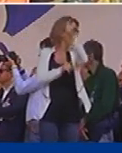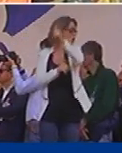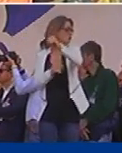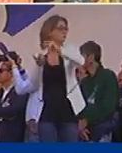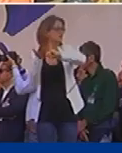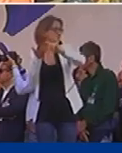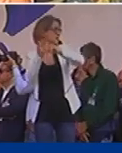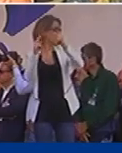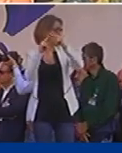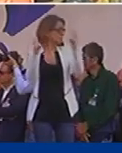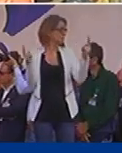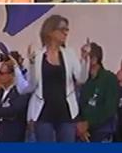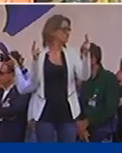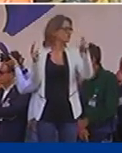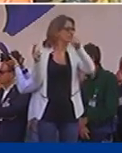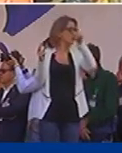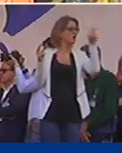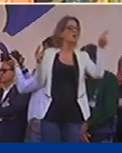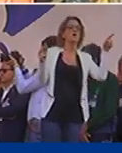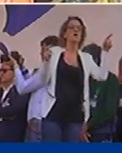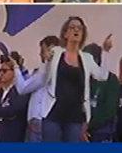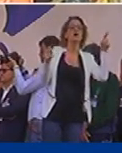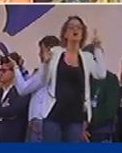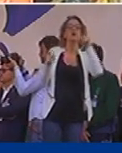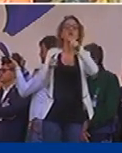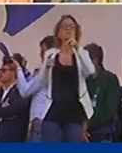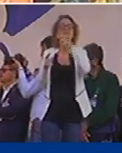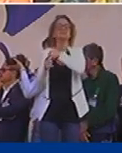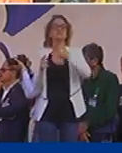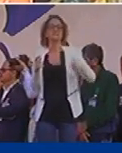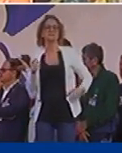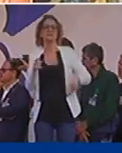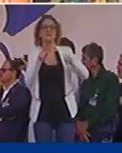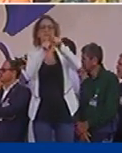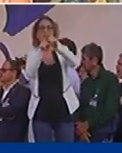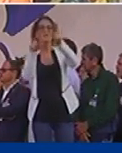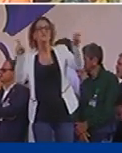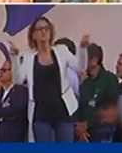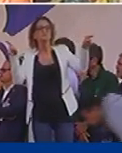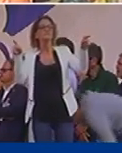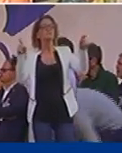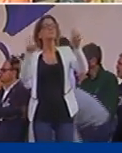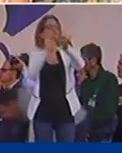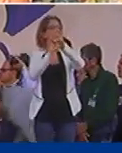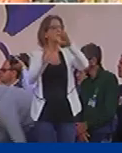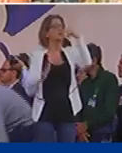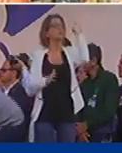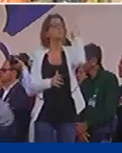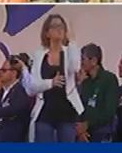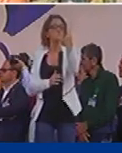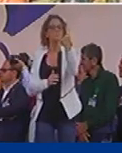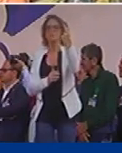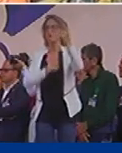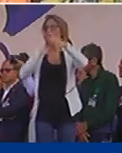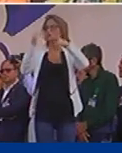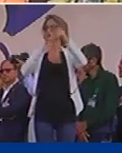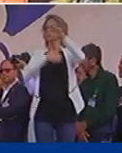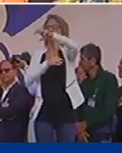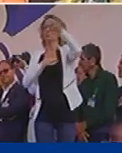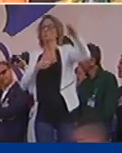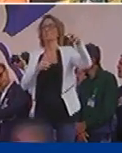provinciale, con la colorazione di ciascuno di questi sindaci, di scegliere una struttura per